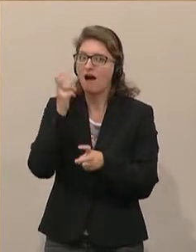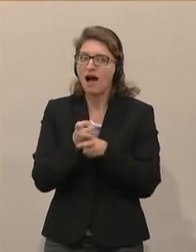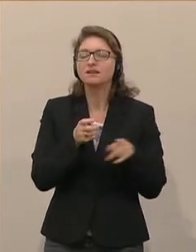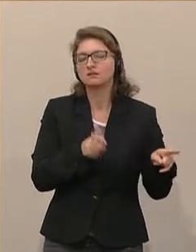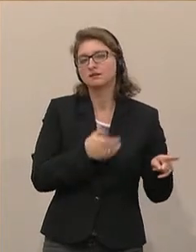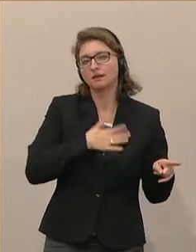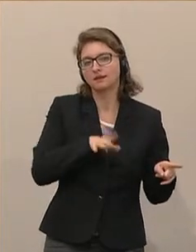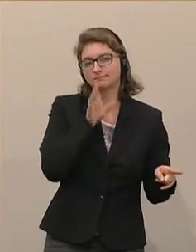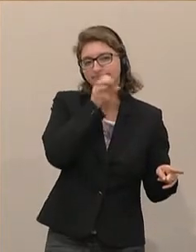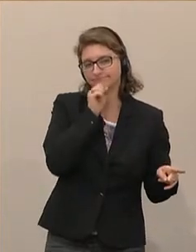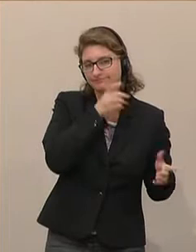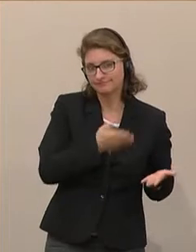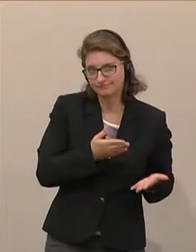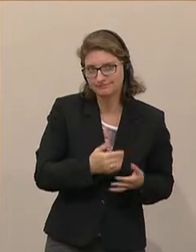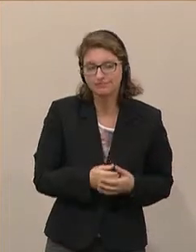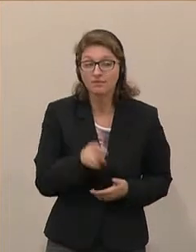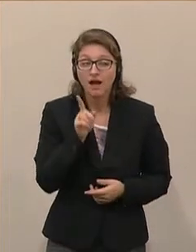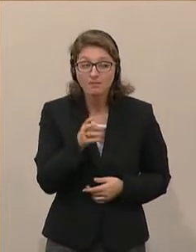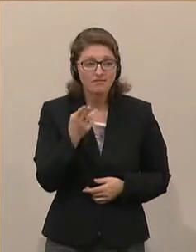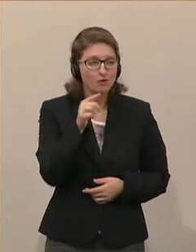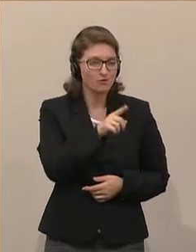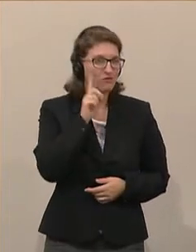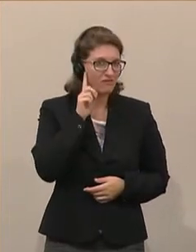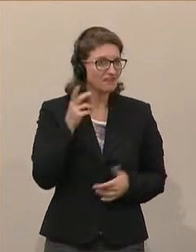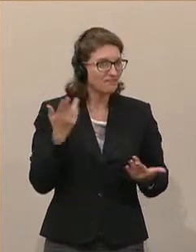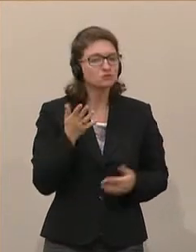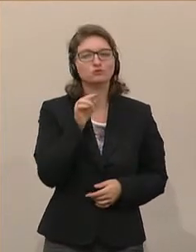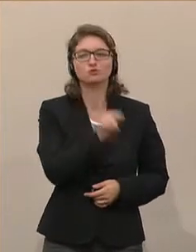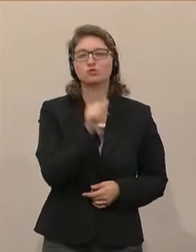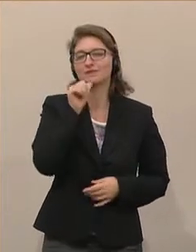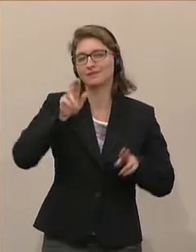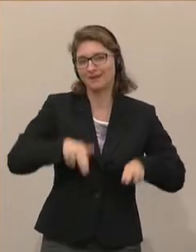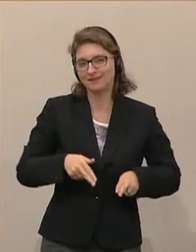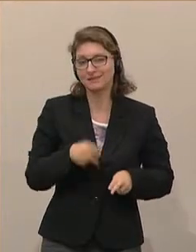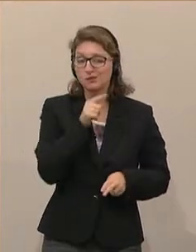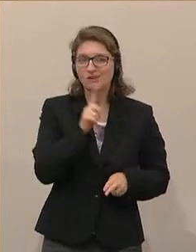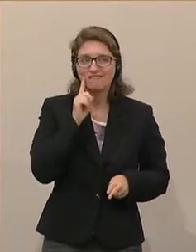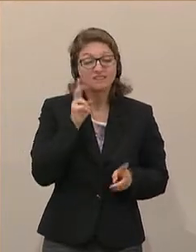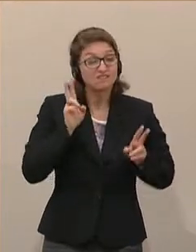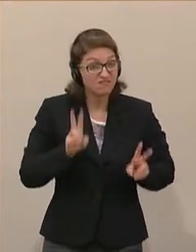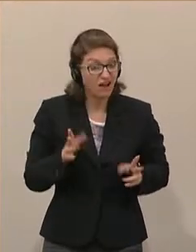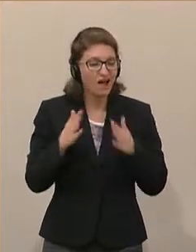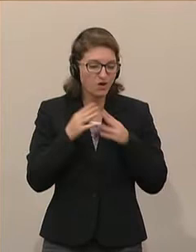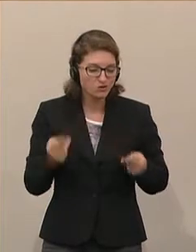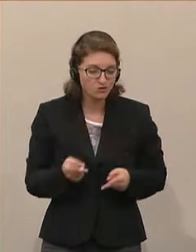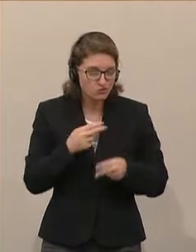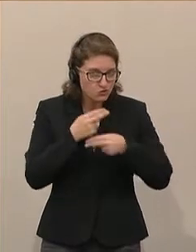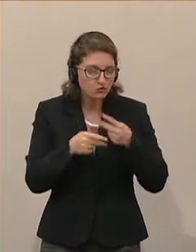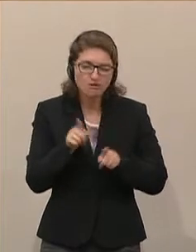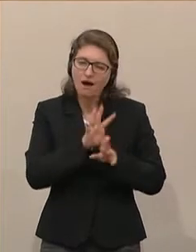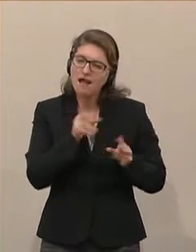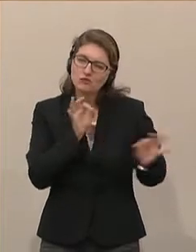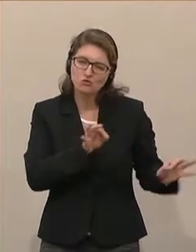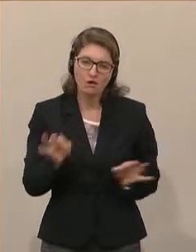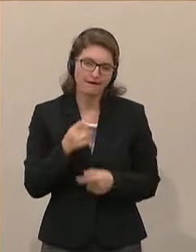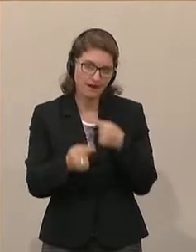aus. Aber vor allem, weil Sie wissen, dass Sie Unrecht haben, weil Sie wissen, dass da alles korrekt abgelaufen ist, versuchen Sie jetzt in